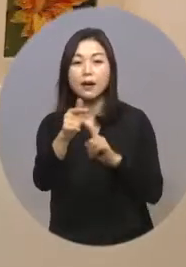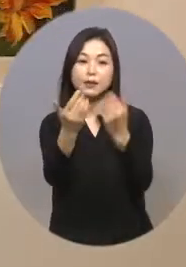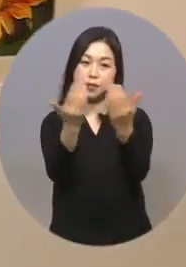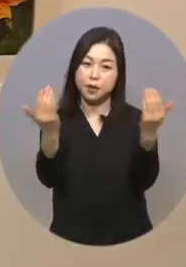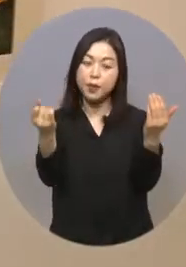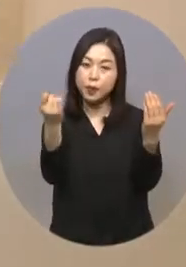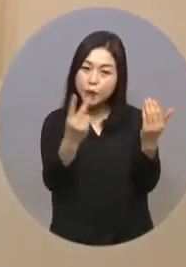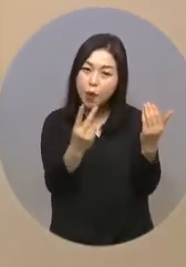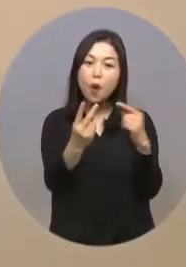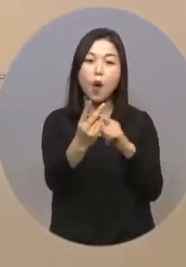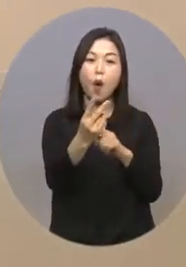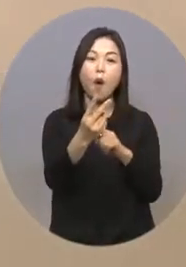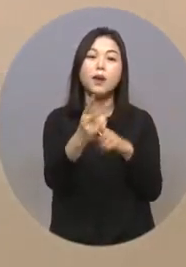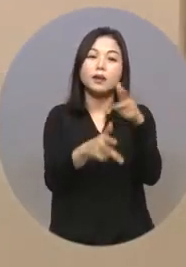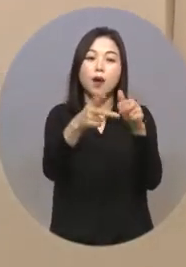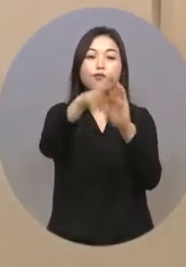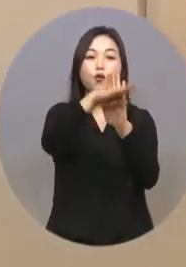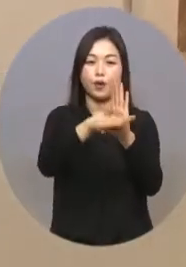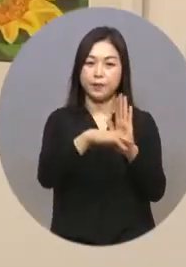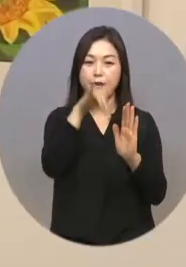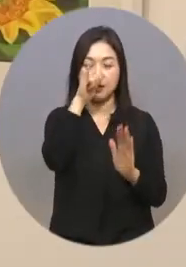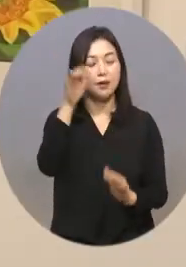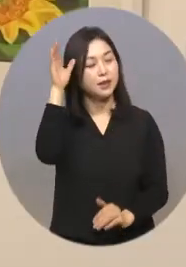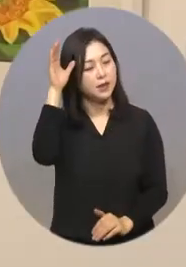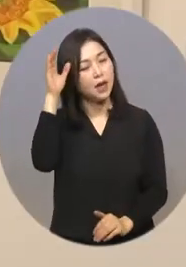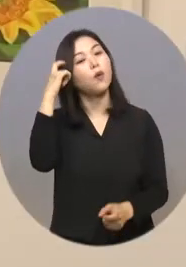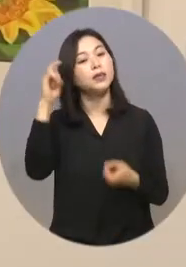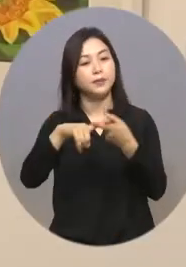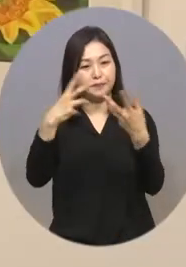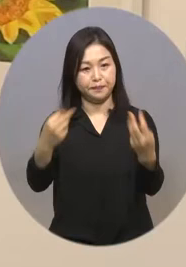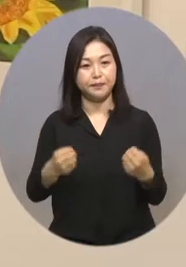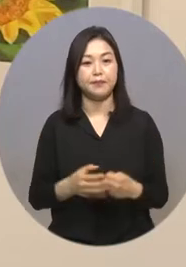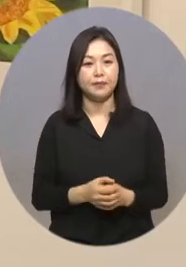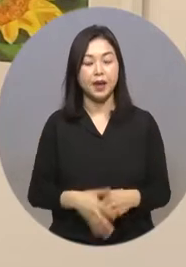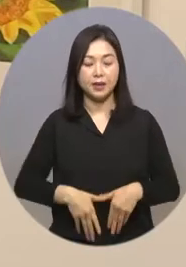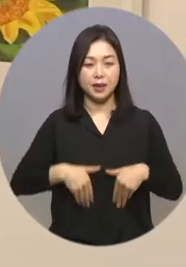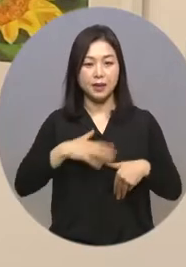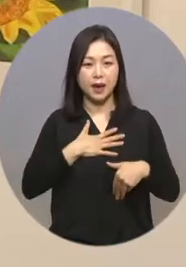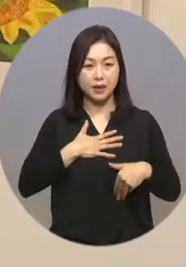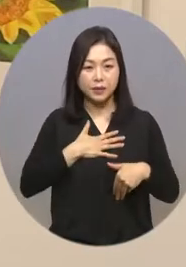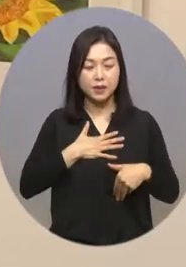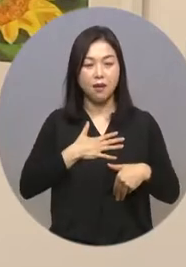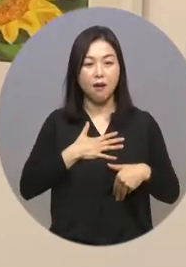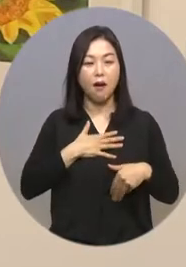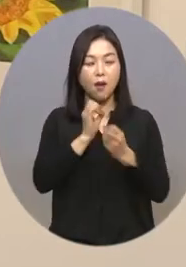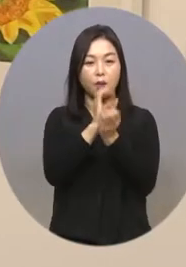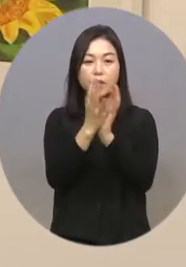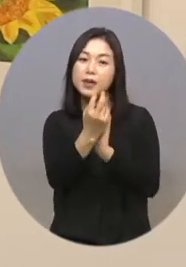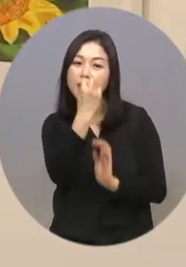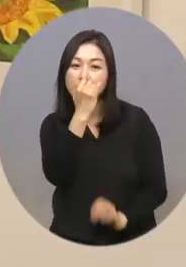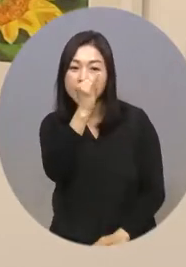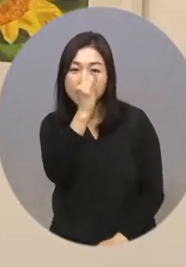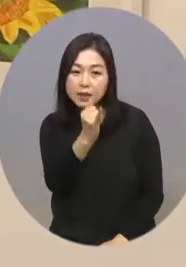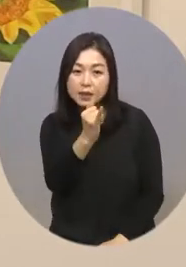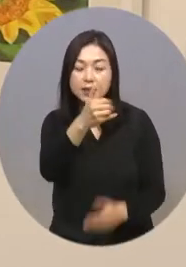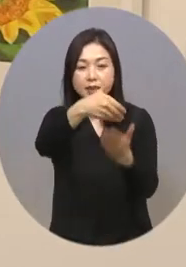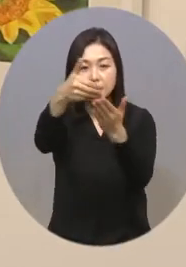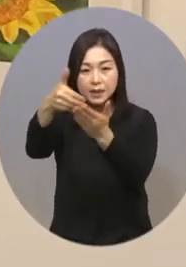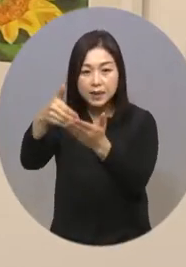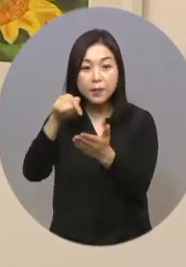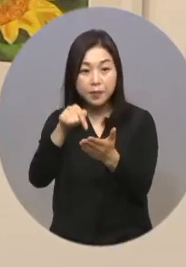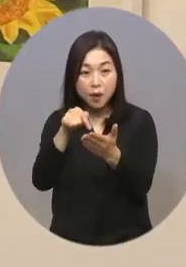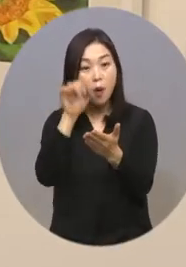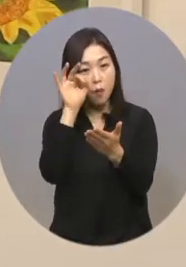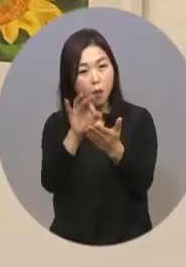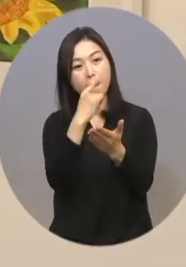운영돼 기대를 모으고 있습니다 따뜻한 감성과 신비로운 꽃 향기를 머금은 작가의 작품들은 멋과